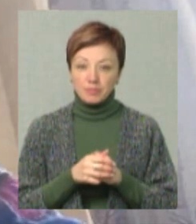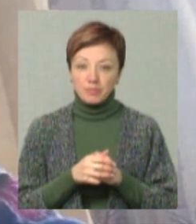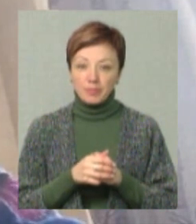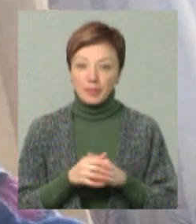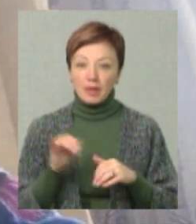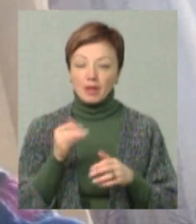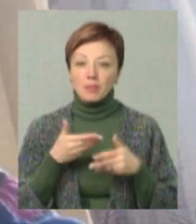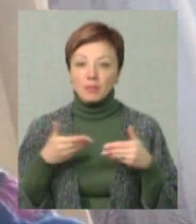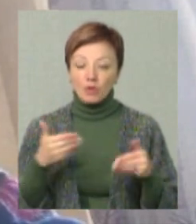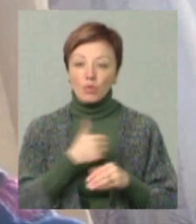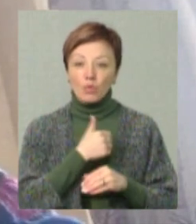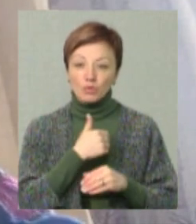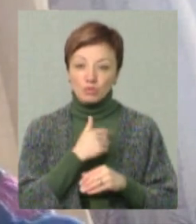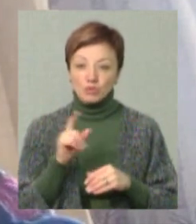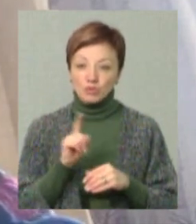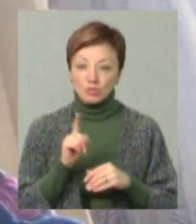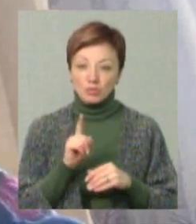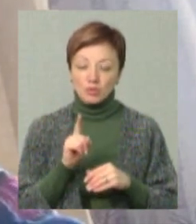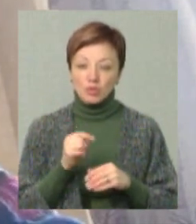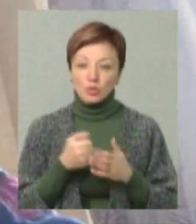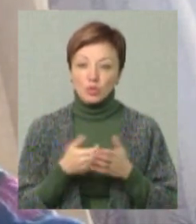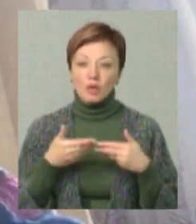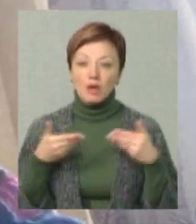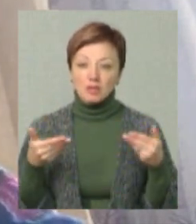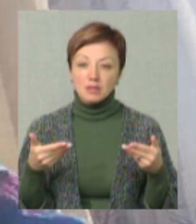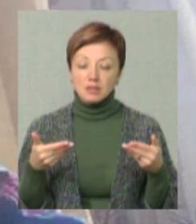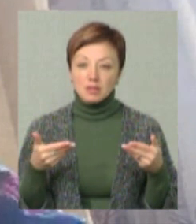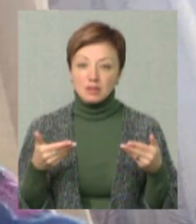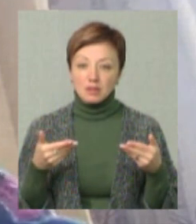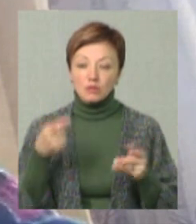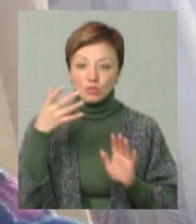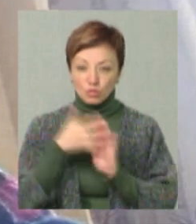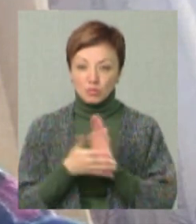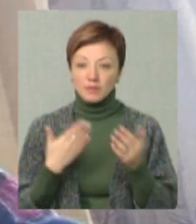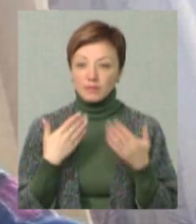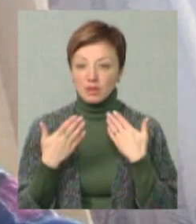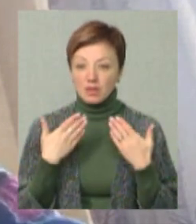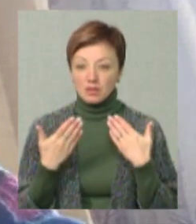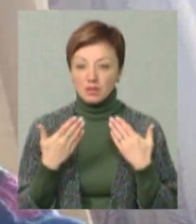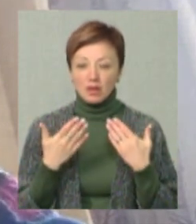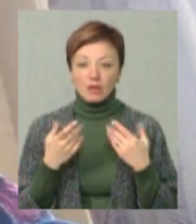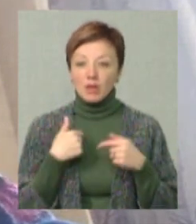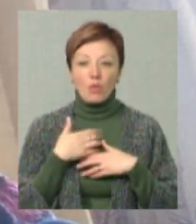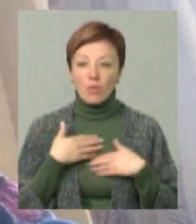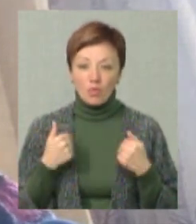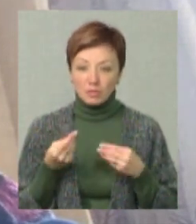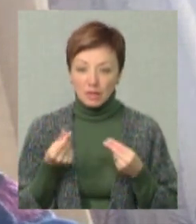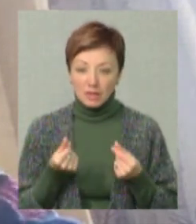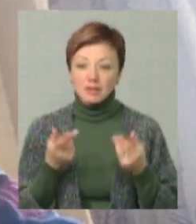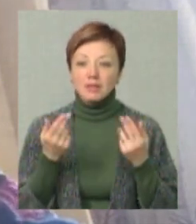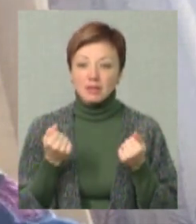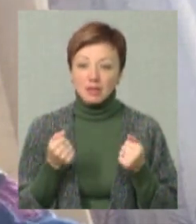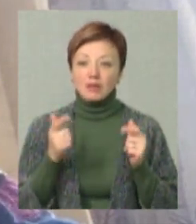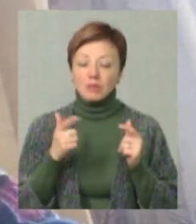України. І ми хочемо якось, щоб до нас з розумінням поставили на те, що ми не хочемо